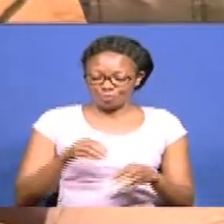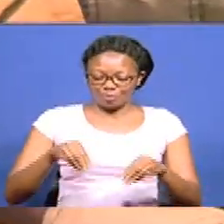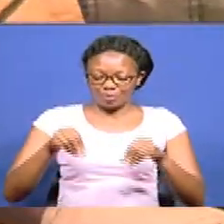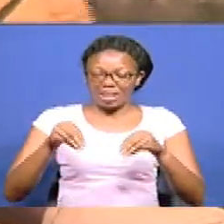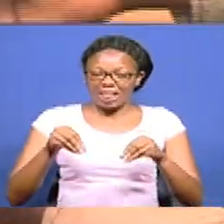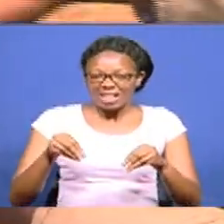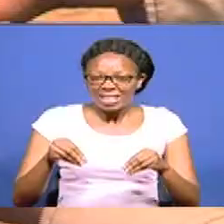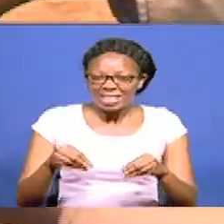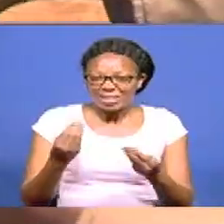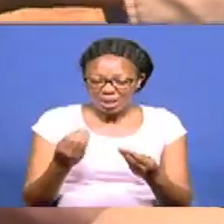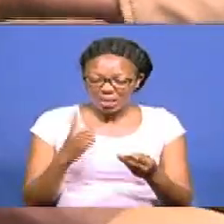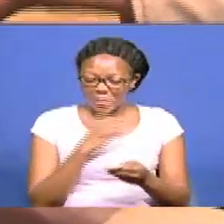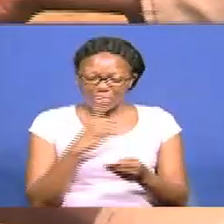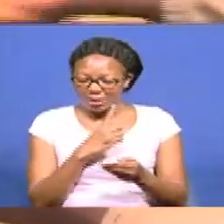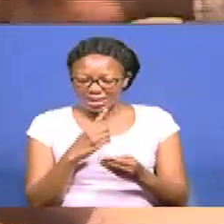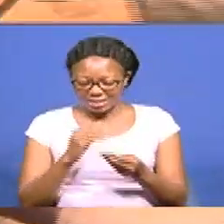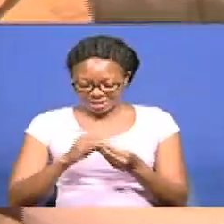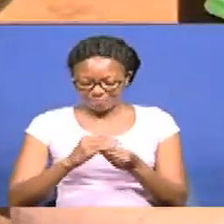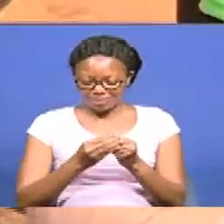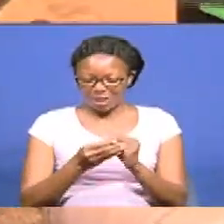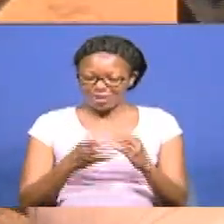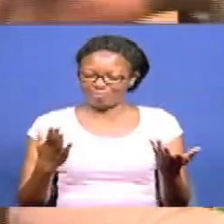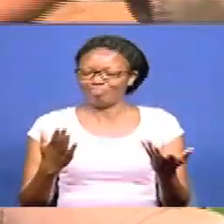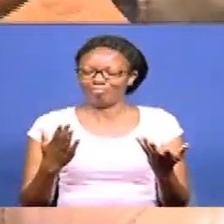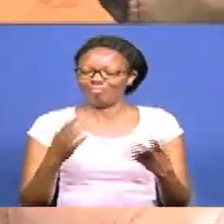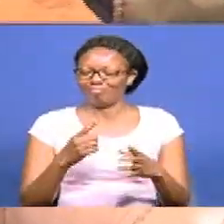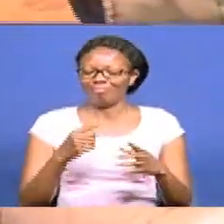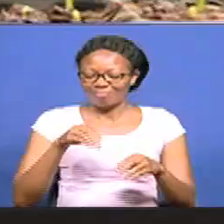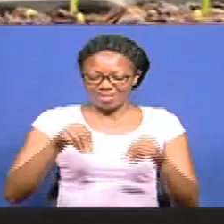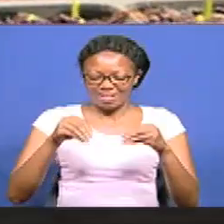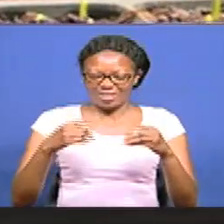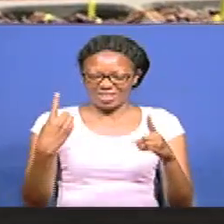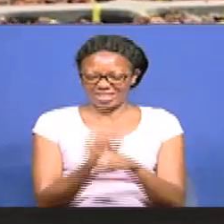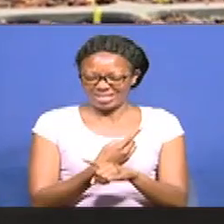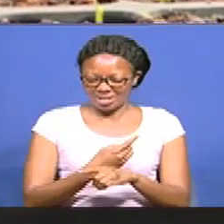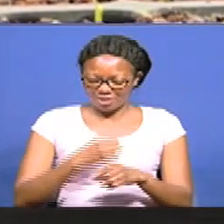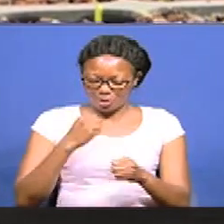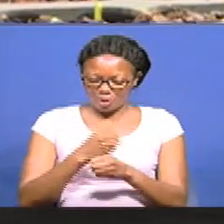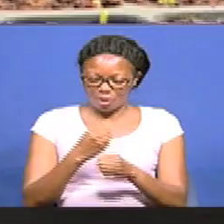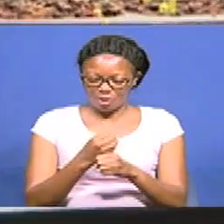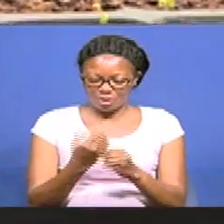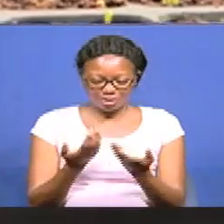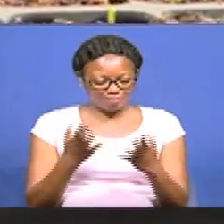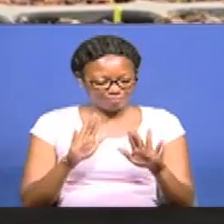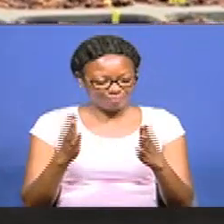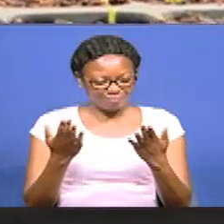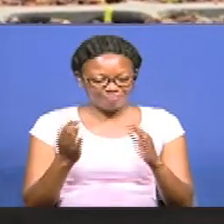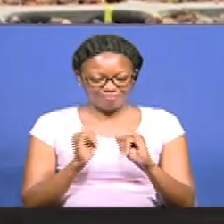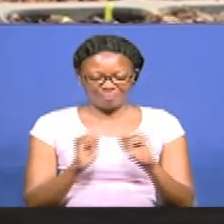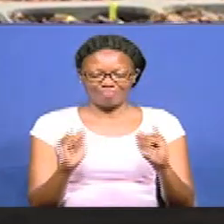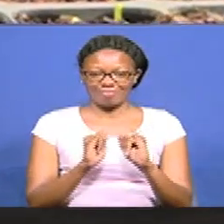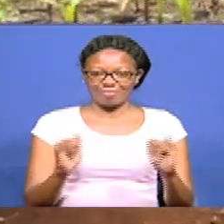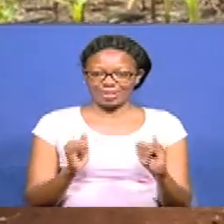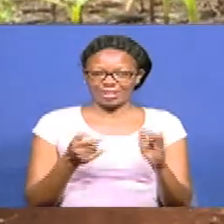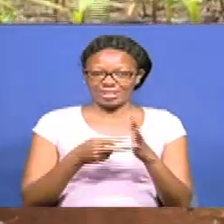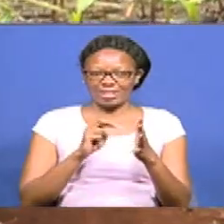Mchanga huu hauchafui mikono kwani haunati kama mchanga wa kawaida na huwa rahisi mizizi kusambaa wakati inamea